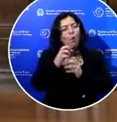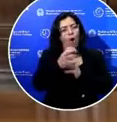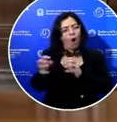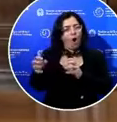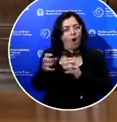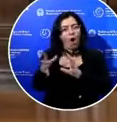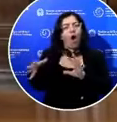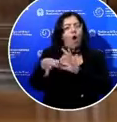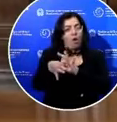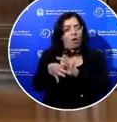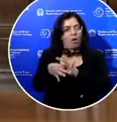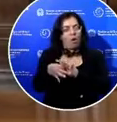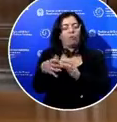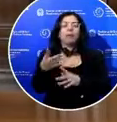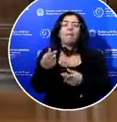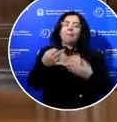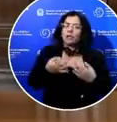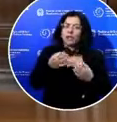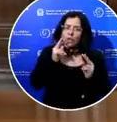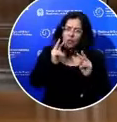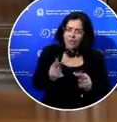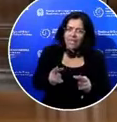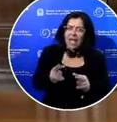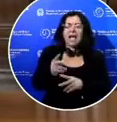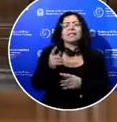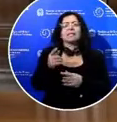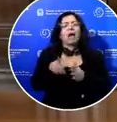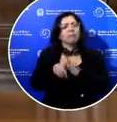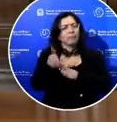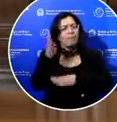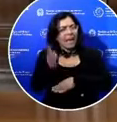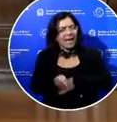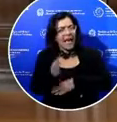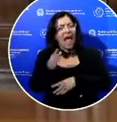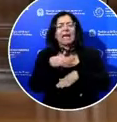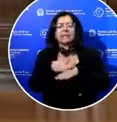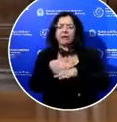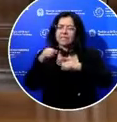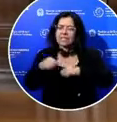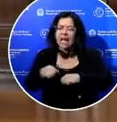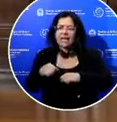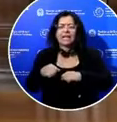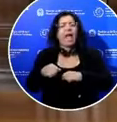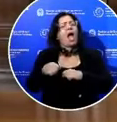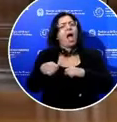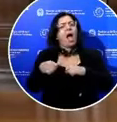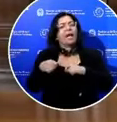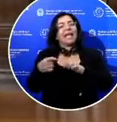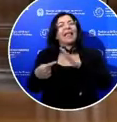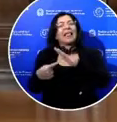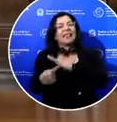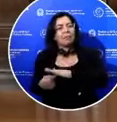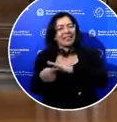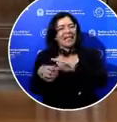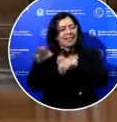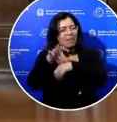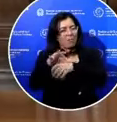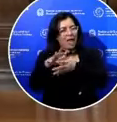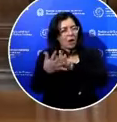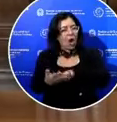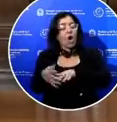coinvolte, dalla magistratura di sorveglianza, all'esecuzione penale esterna, ai servizi sanitari, quelli per le dipendenze